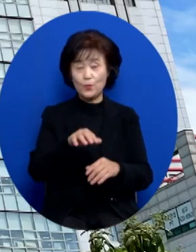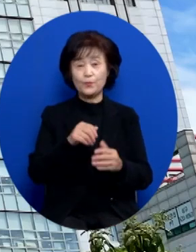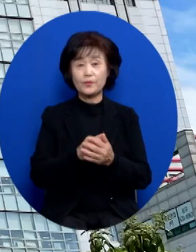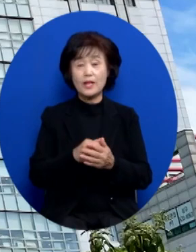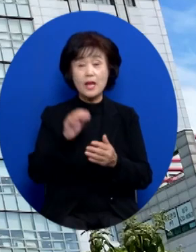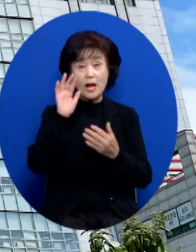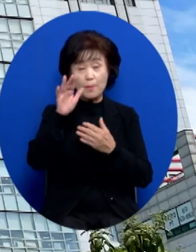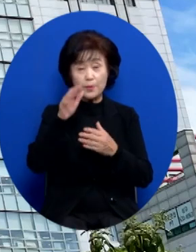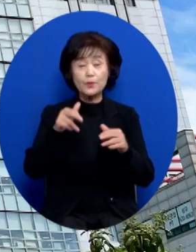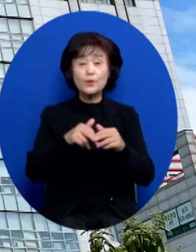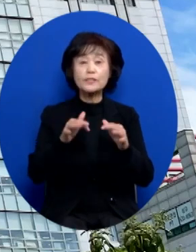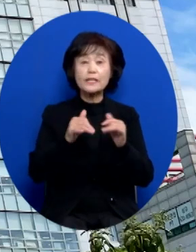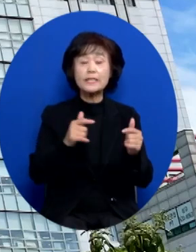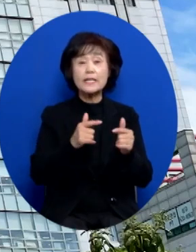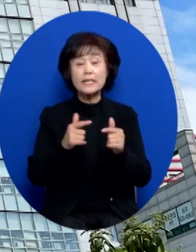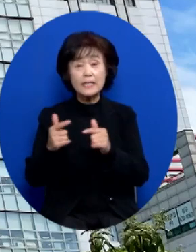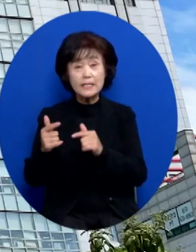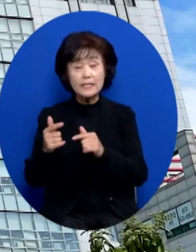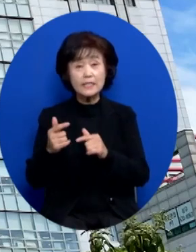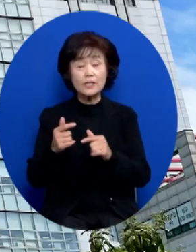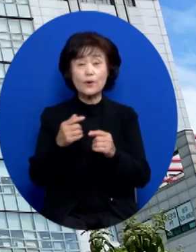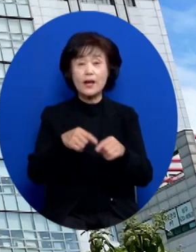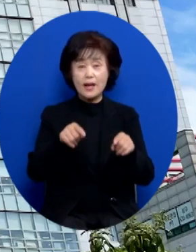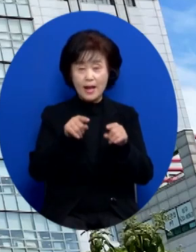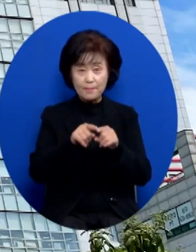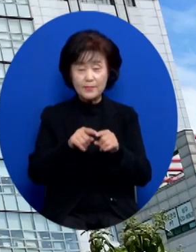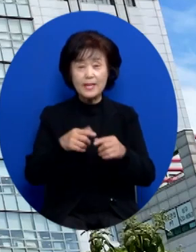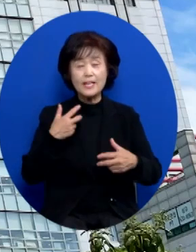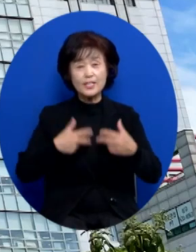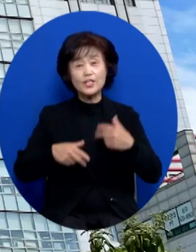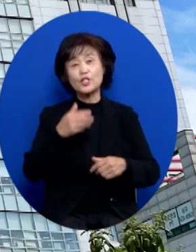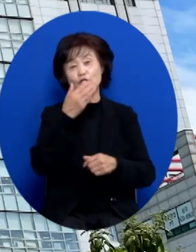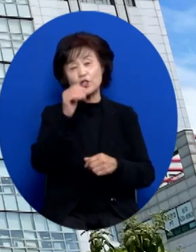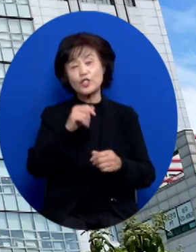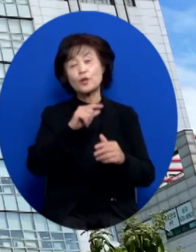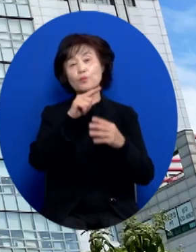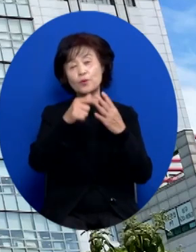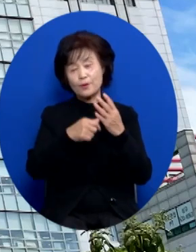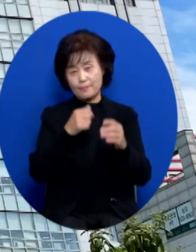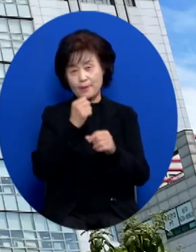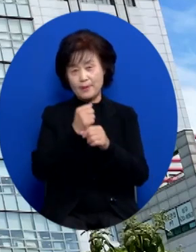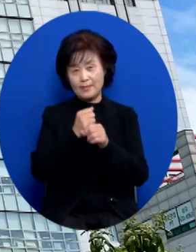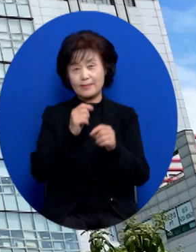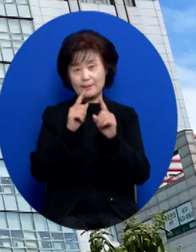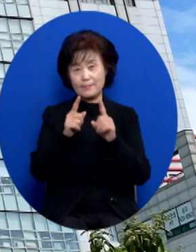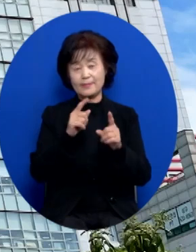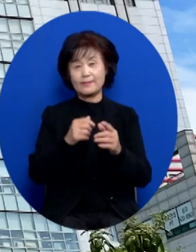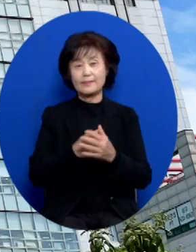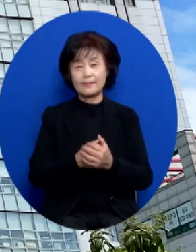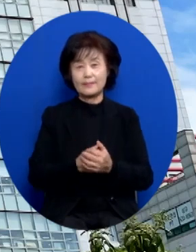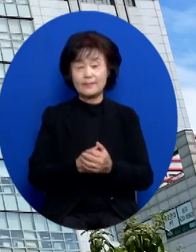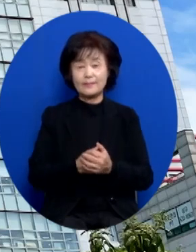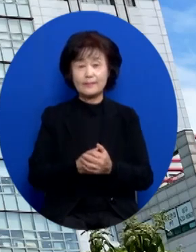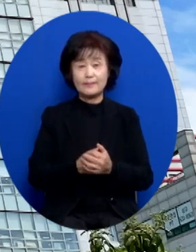앞으로도 장애인의 목소리를 대변하고 비장애인도 즐길 수 있는 콘텐츠를 만들어가겠다고 밝혔습니다.